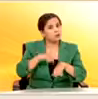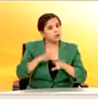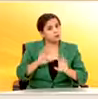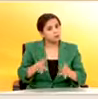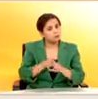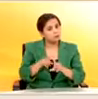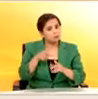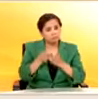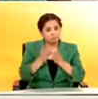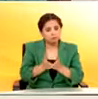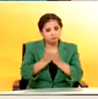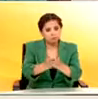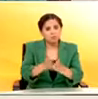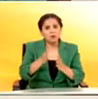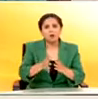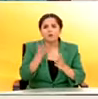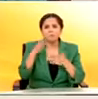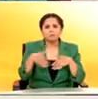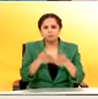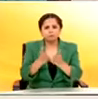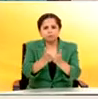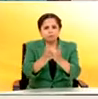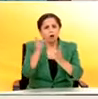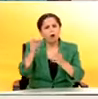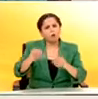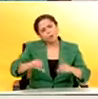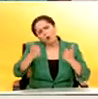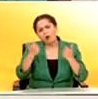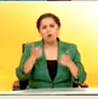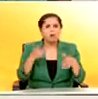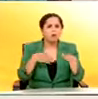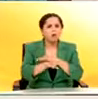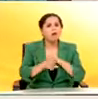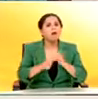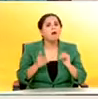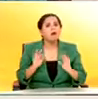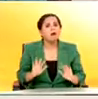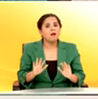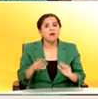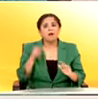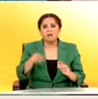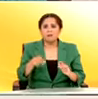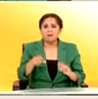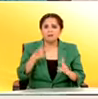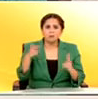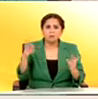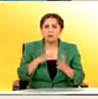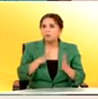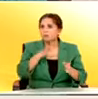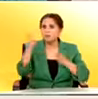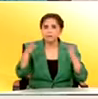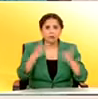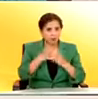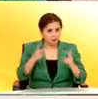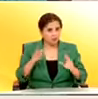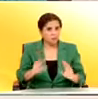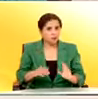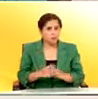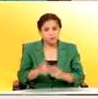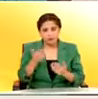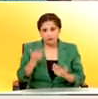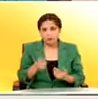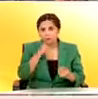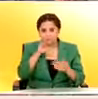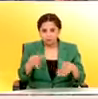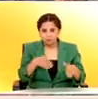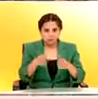नाविक बड़े बड़े जहाज लेकर समंदर में निकल जाते थे और तय स्थानों पर पहुंचते थे। अब समंदर